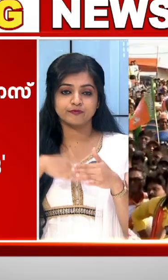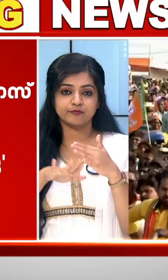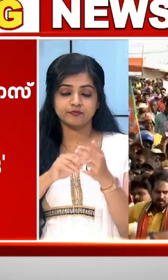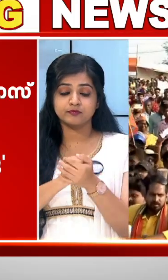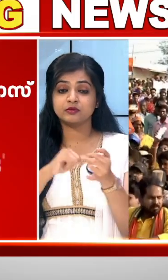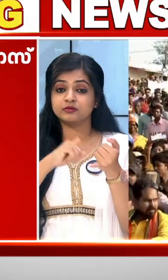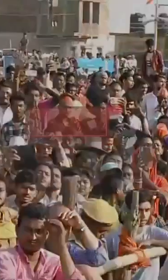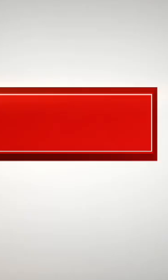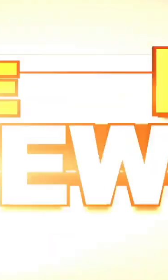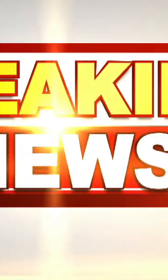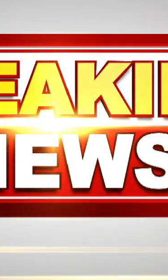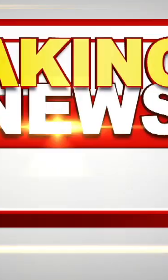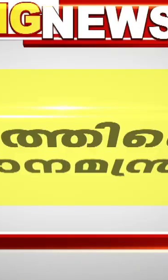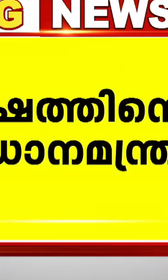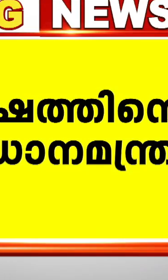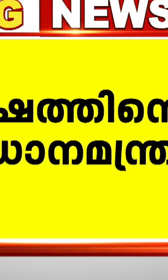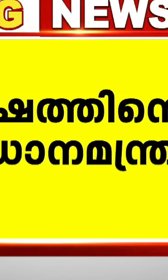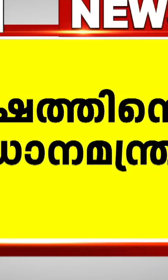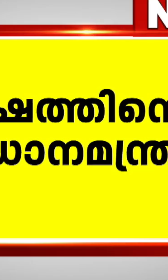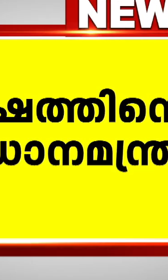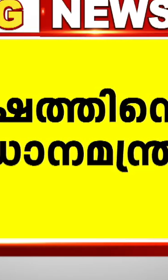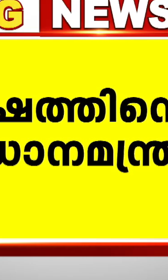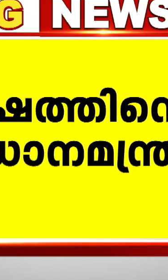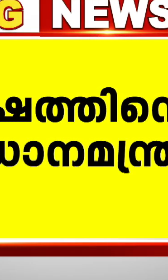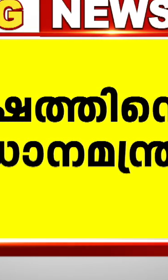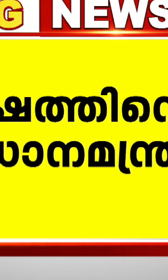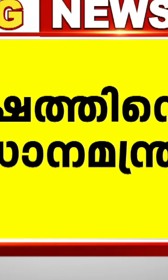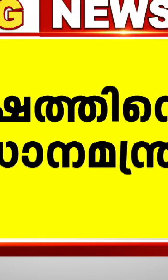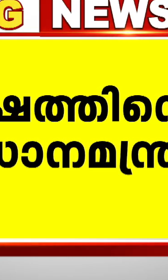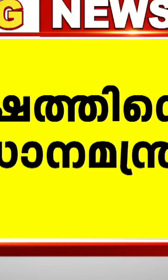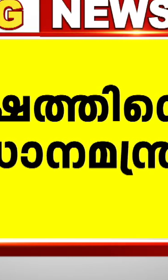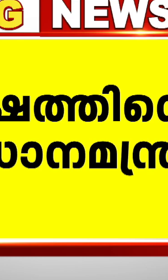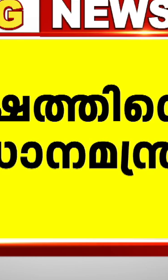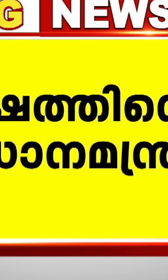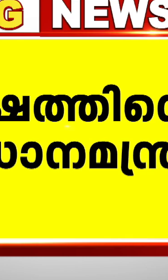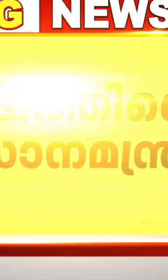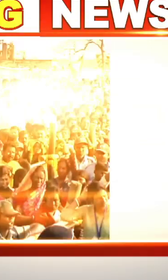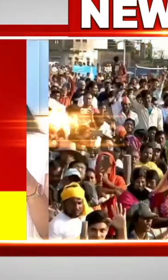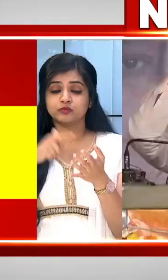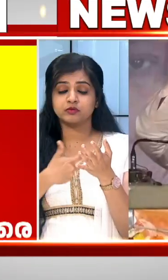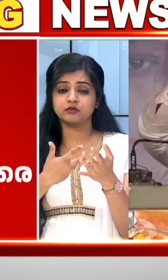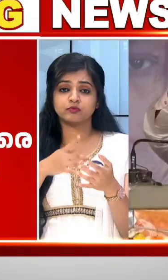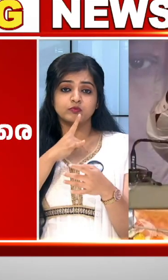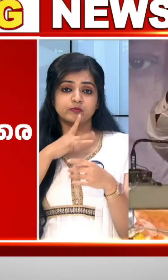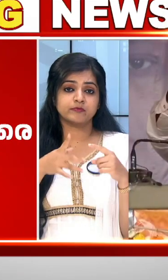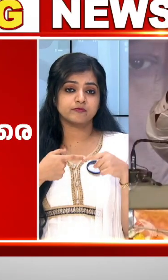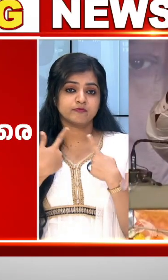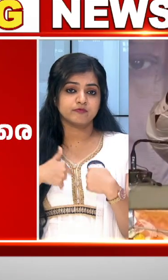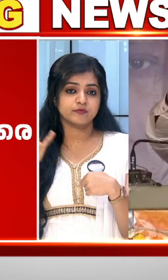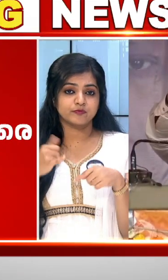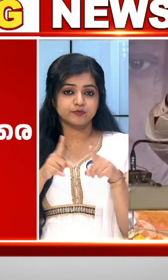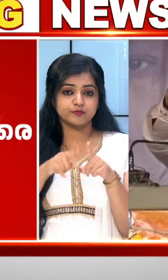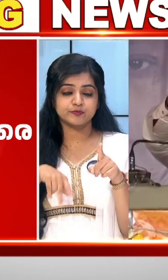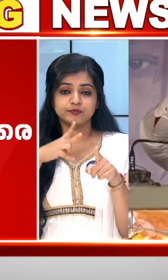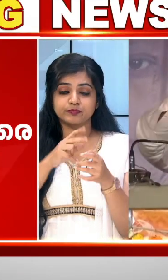സംഭവിച്ചത് അറിഞ്ഞിരുന്നെങ്കിൽ രാജാറാം മോഹൻ റോയിയുടെ ആത്മാവ് വേദനിക്കും എന്നാണ് അദ്ദേഹം പറഞ്ഞത്. ഒപ്പം തന്നെ ഈ